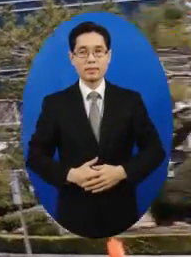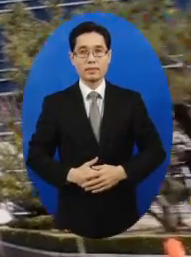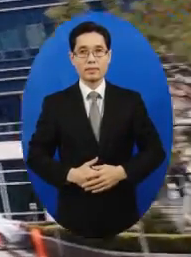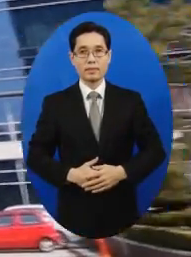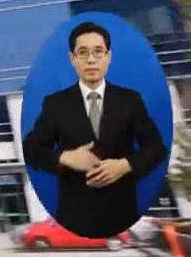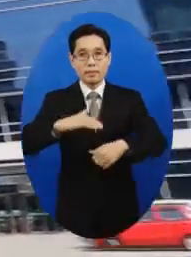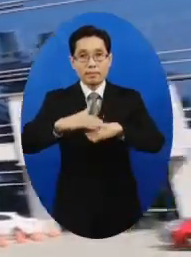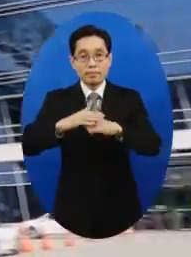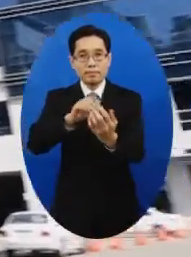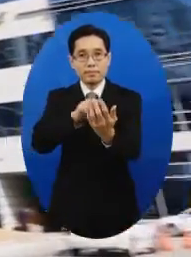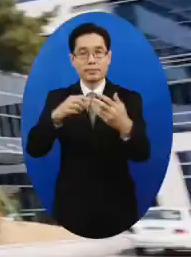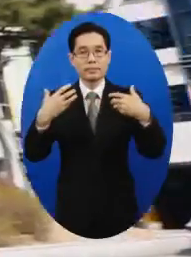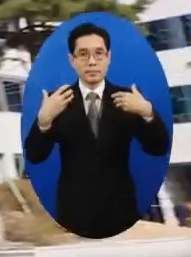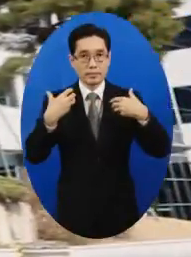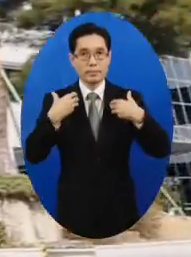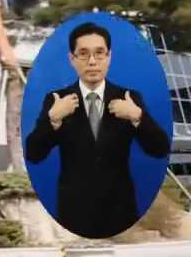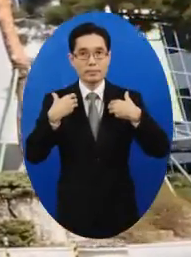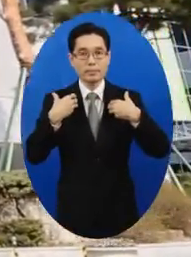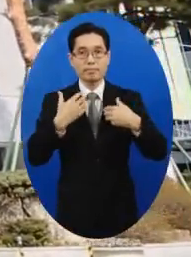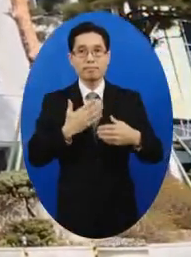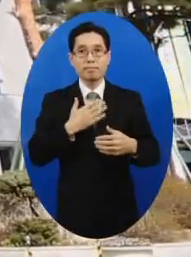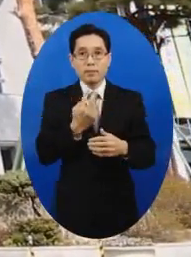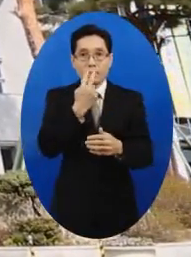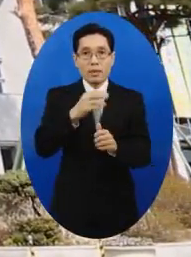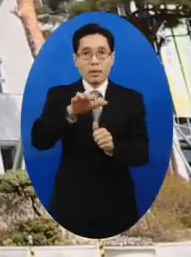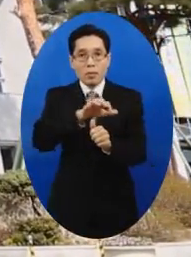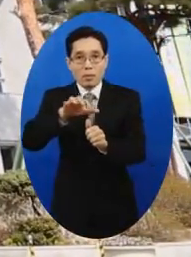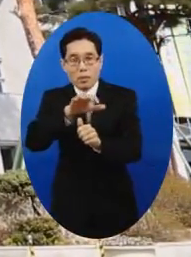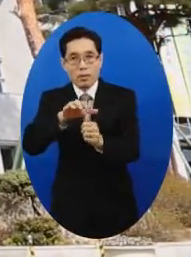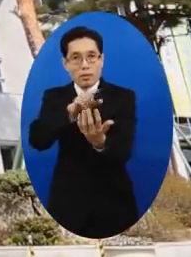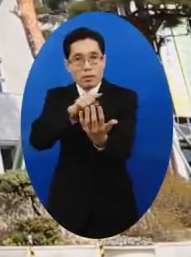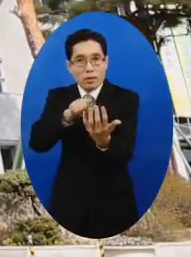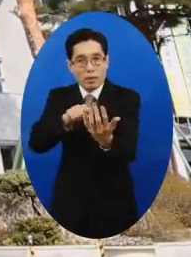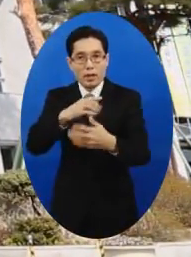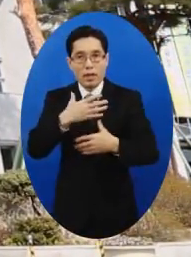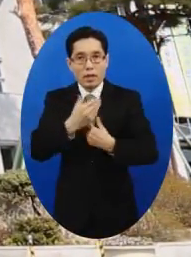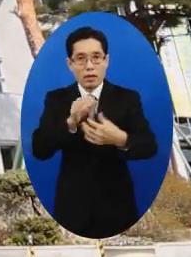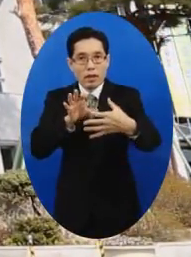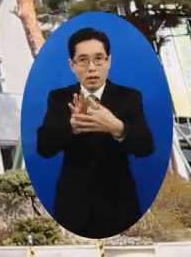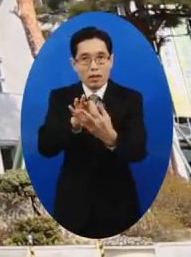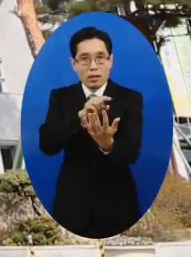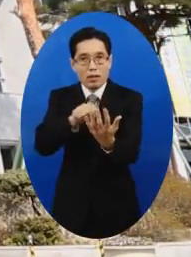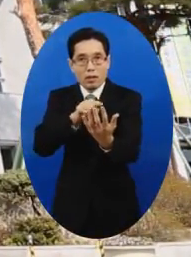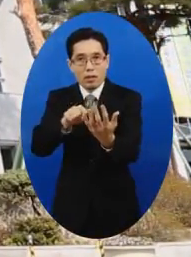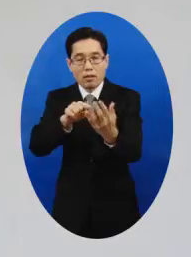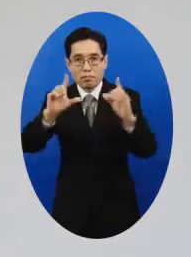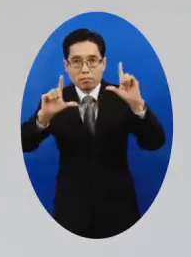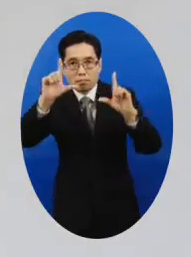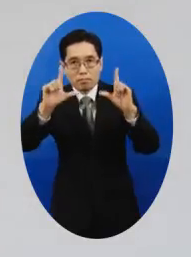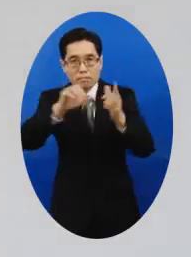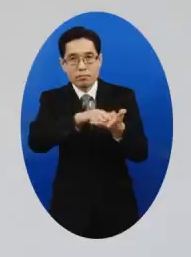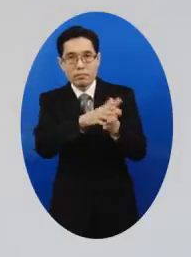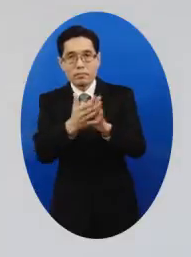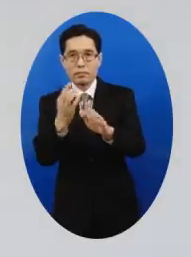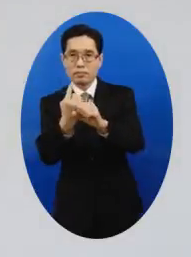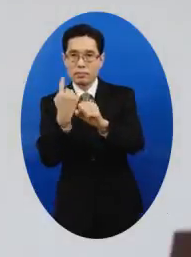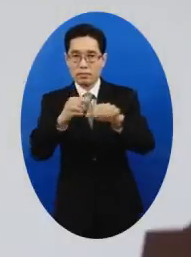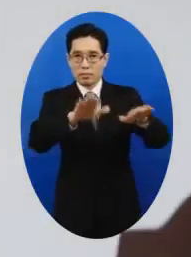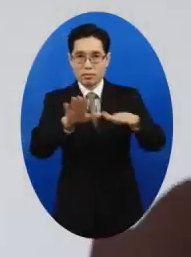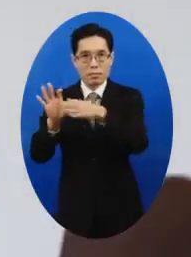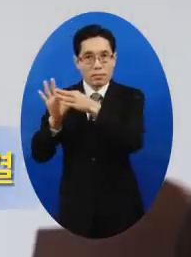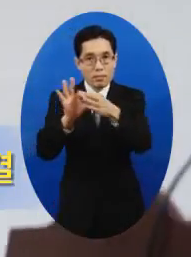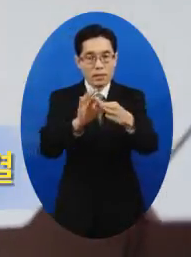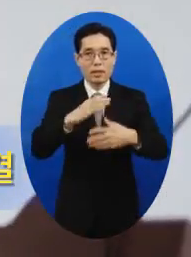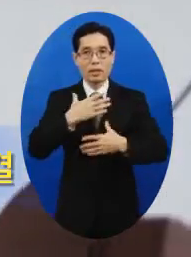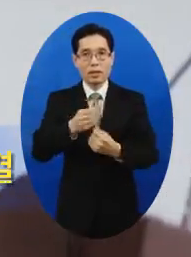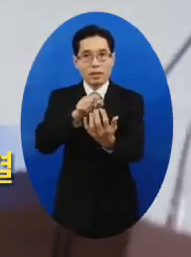대구시교육청 은 자기 생명을 지키는 교육으로 안전 교육의 패러다임을 전환하고 지난해 이어서 안전한